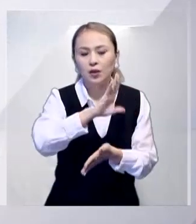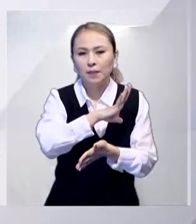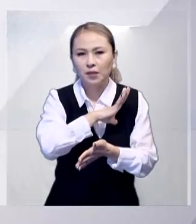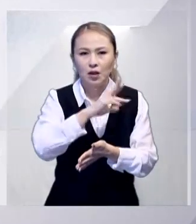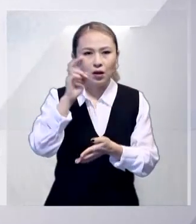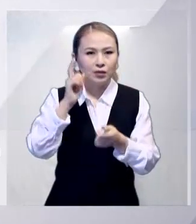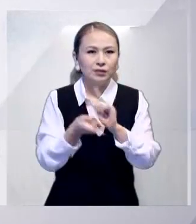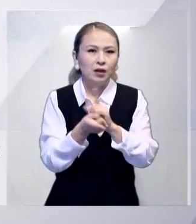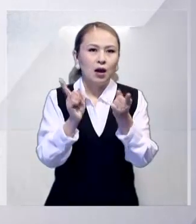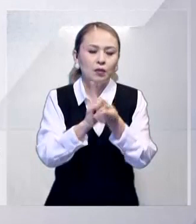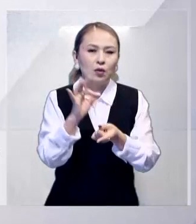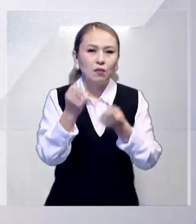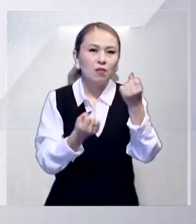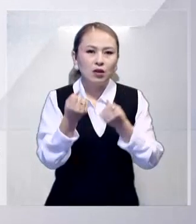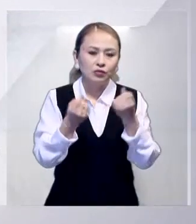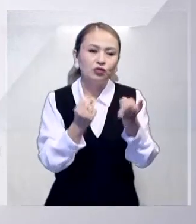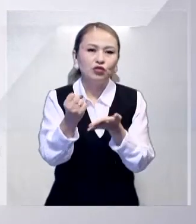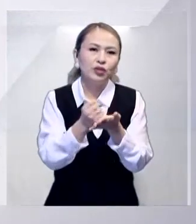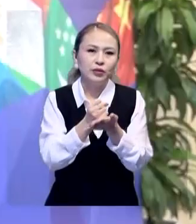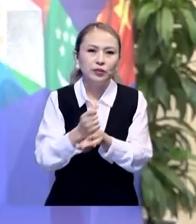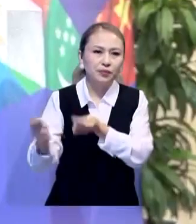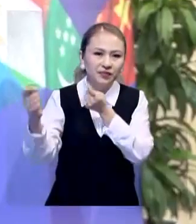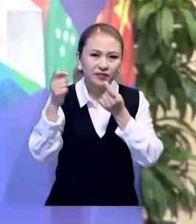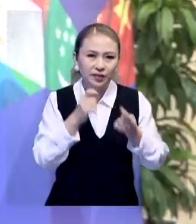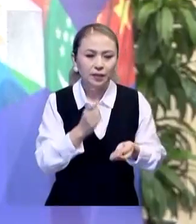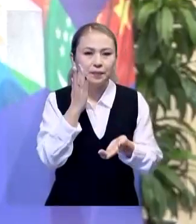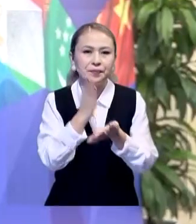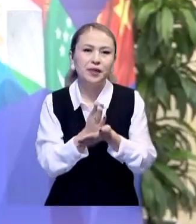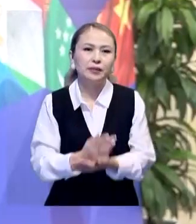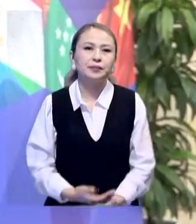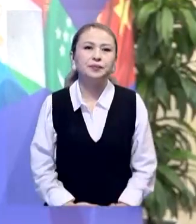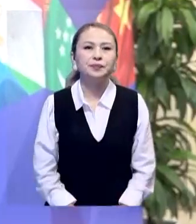мөлшерде көлік шанағы мен бөлшектерін жеткізіп жатырмыз.